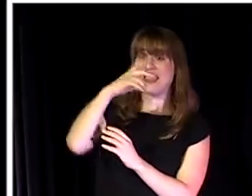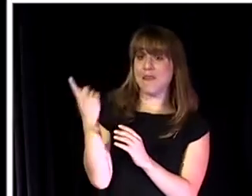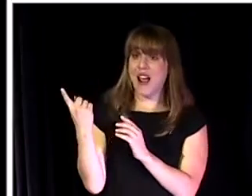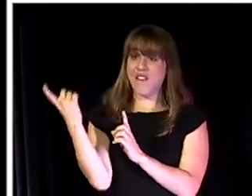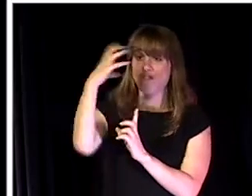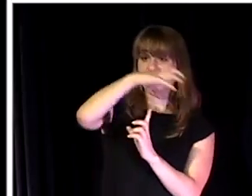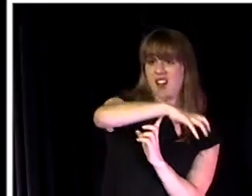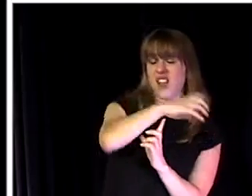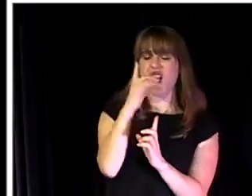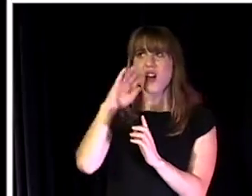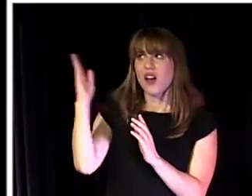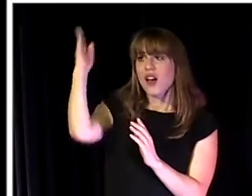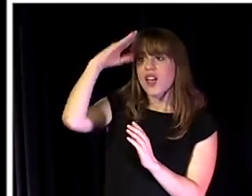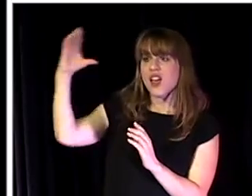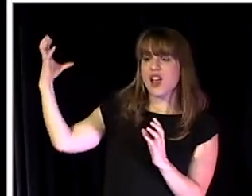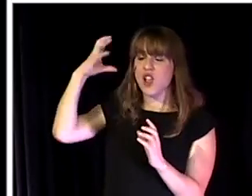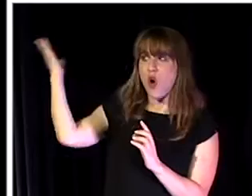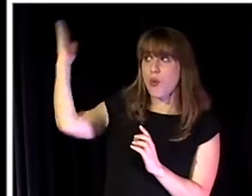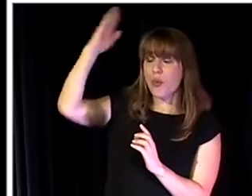φυτά, ίσα για να τους κρύβουν τον ήλιο.